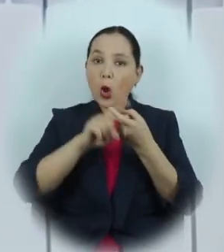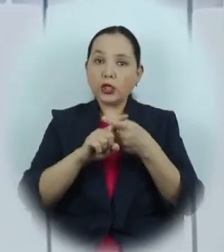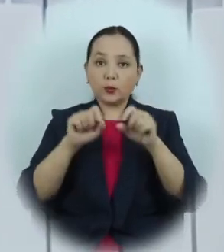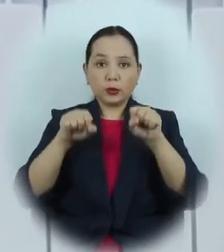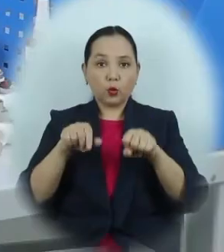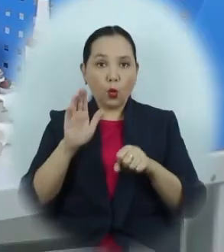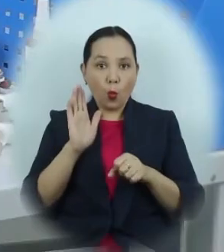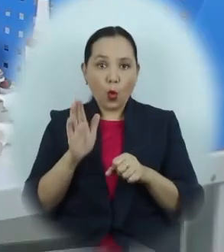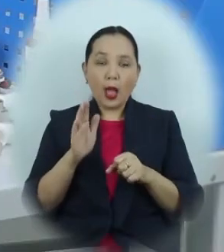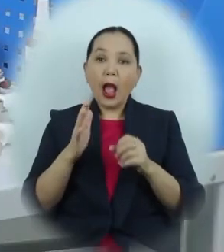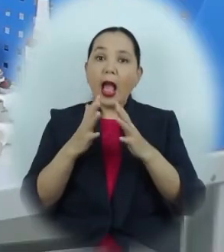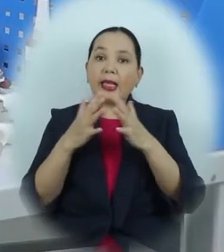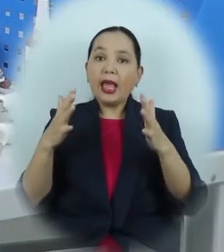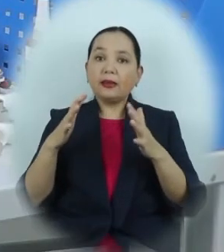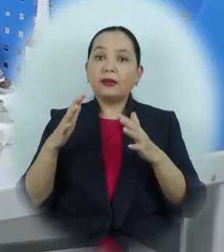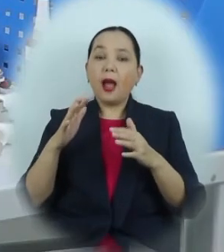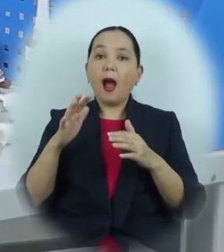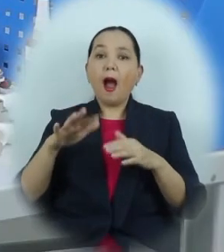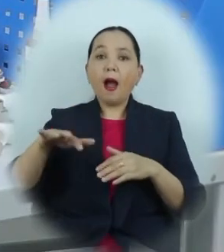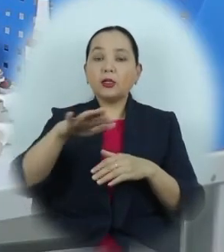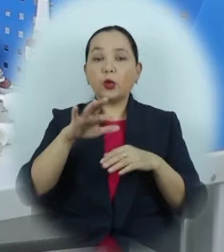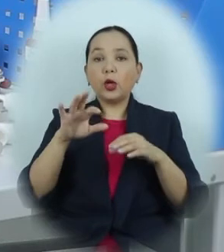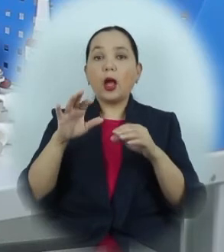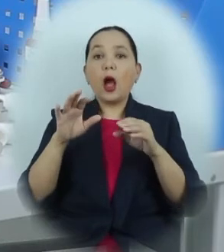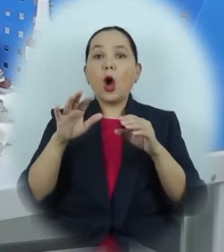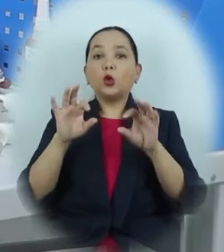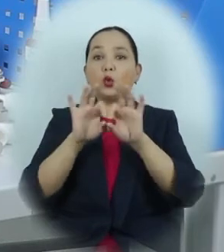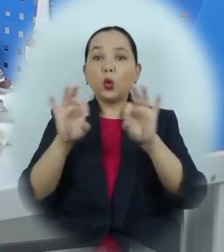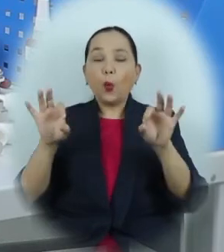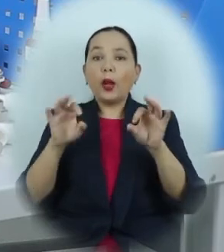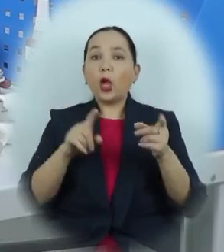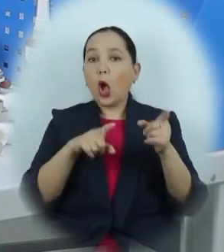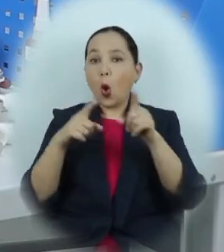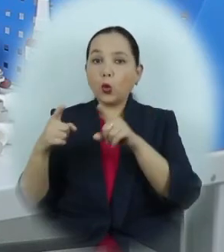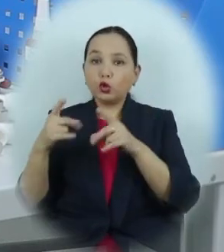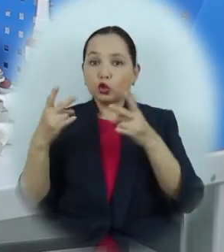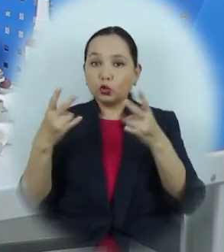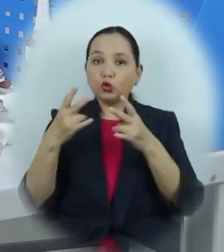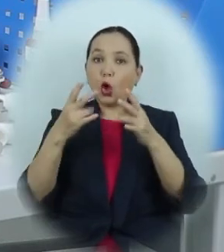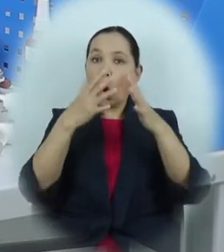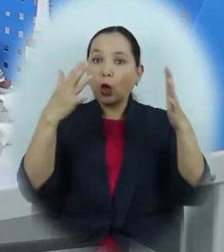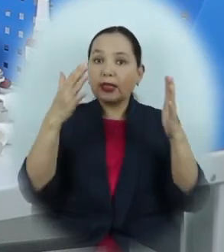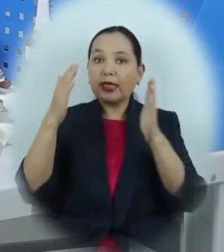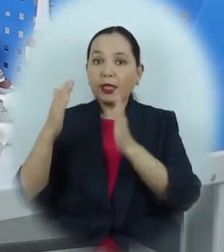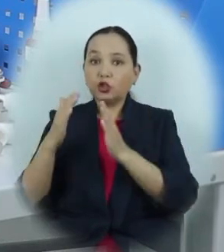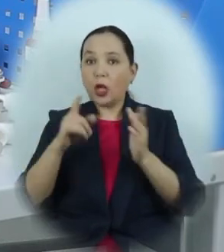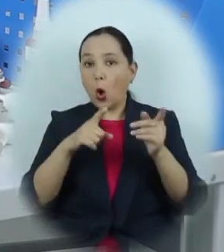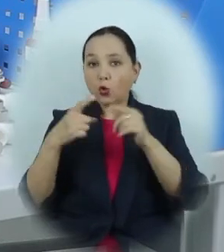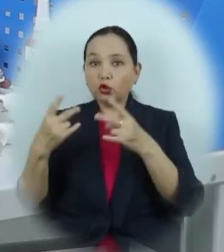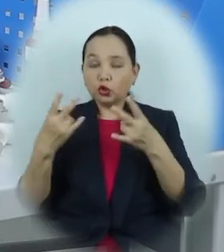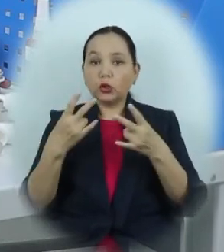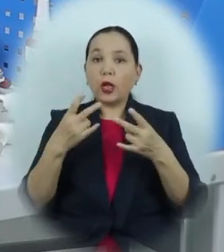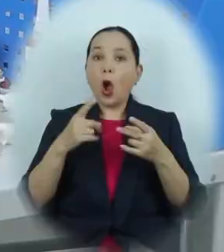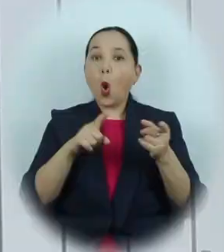mumkin bo'ladi. Katta hajmdagi turbadan kichik hajmdagi turbaga o'tish uchun o'tkazgichlardan